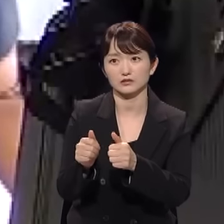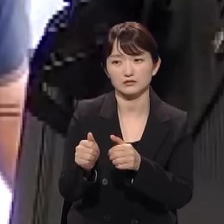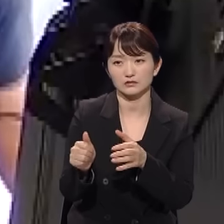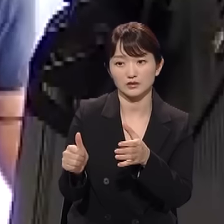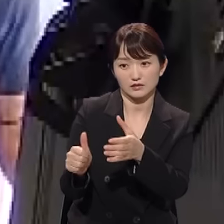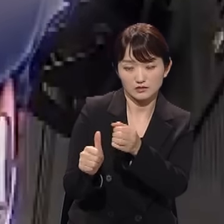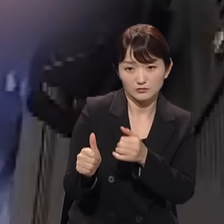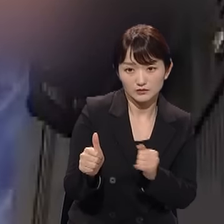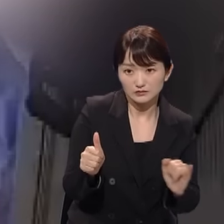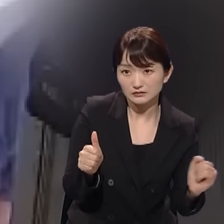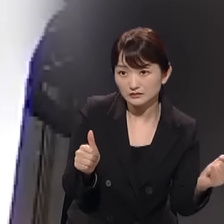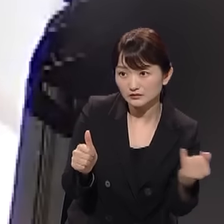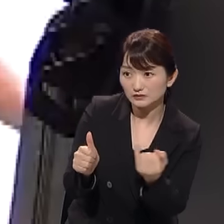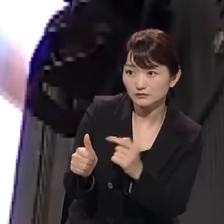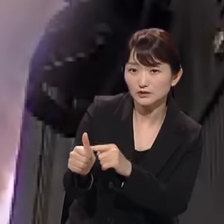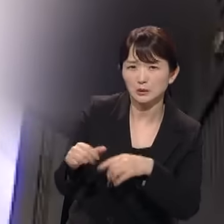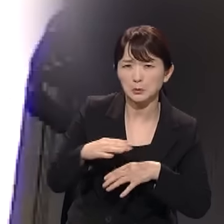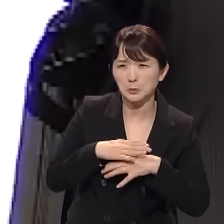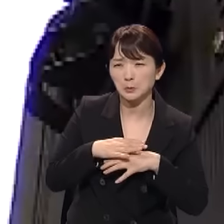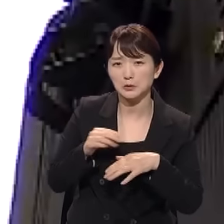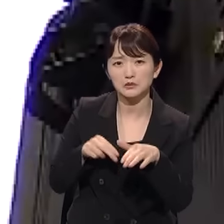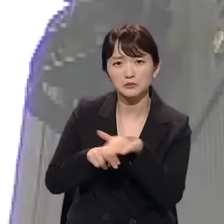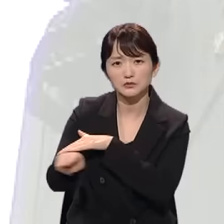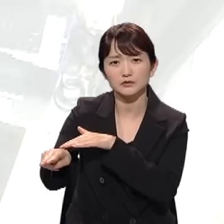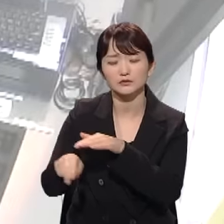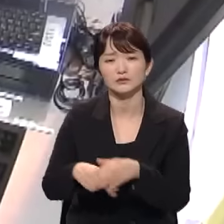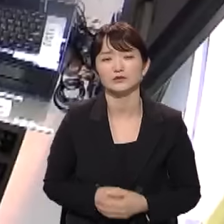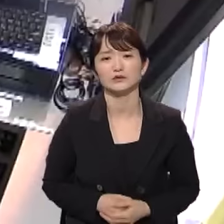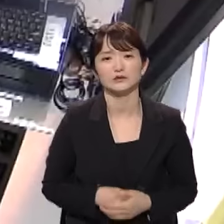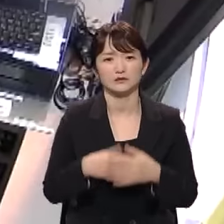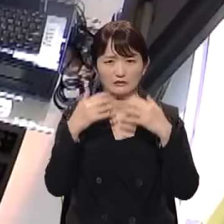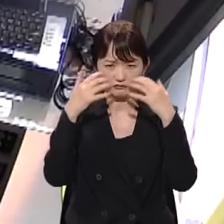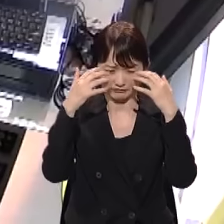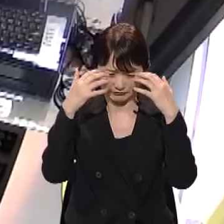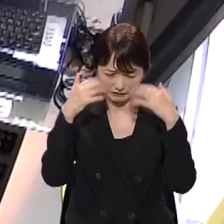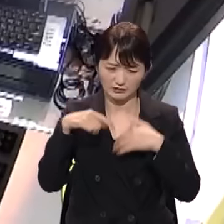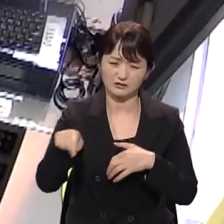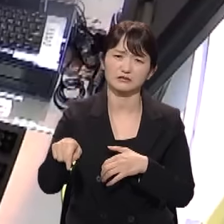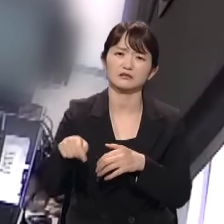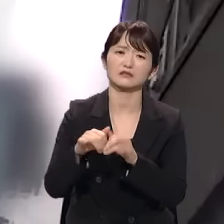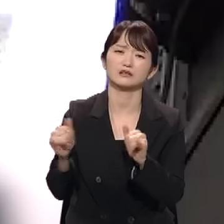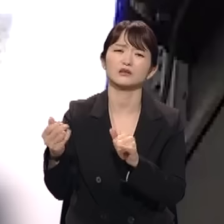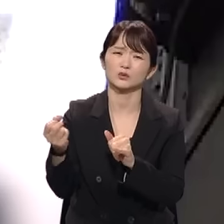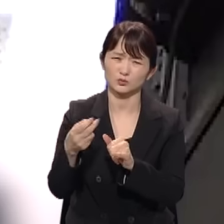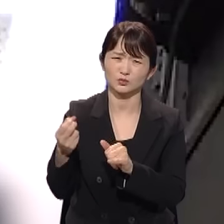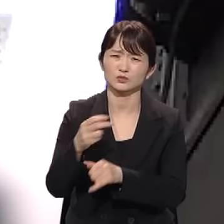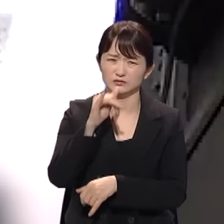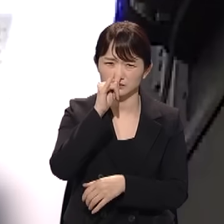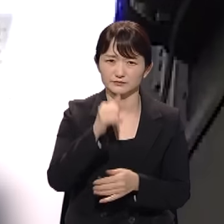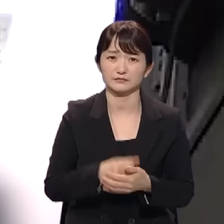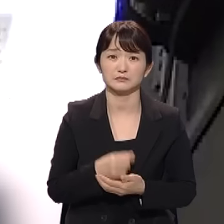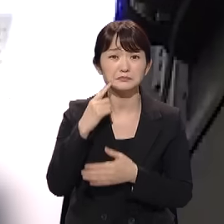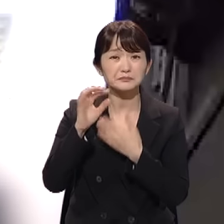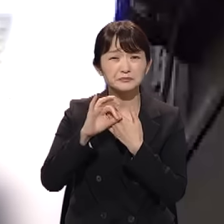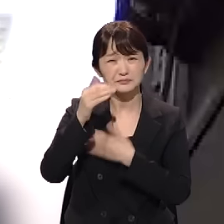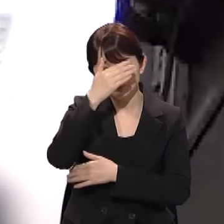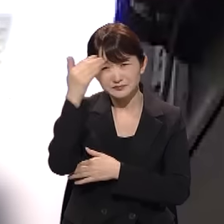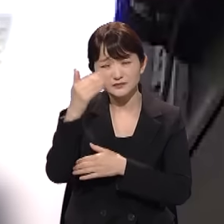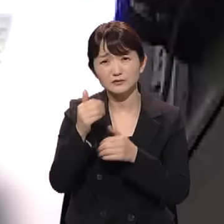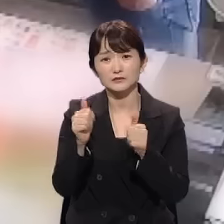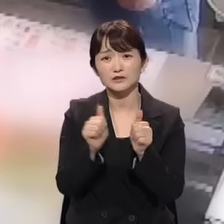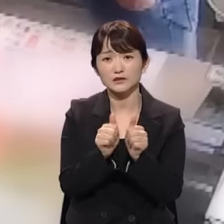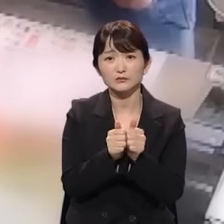나섰는데 일행도 무서웠는지 지금 도망갑니다. 자, 여름이 되니까 이런 인간들 또 등장을 하는 거예요. 자, 만약 젊은 남자